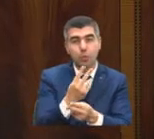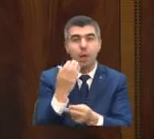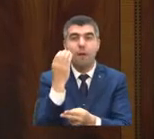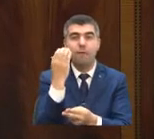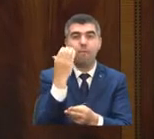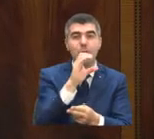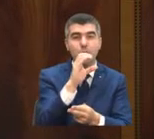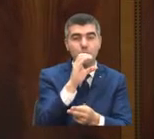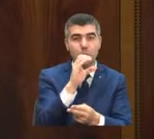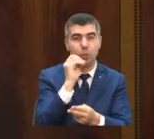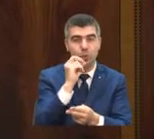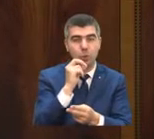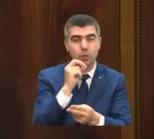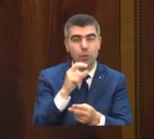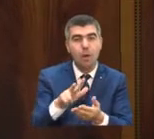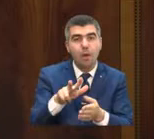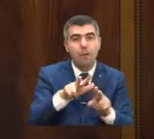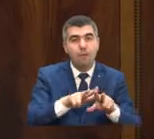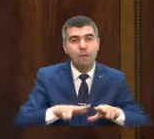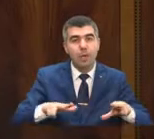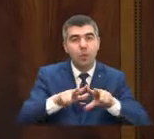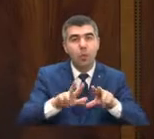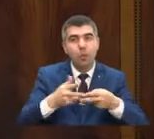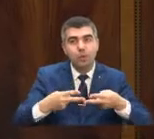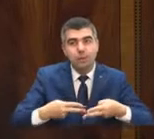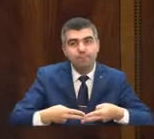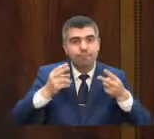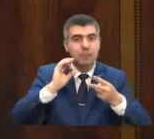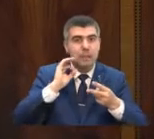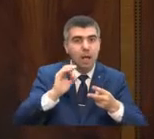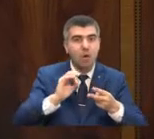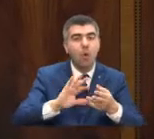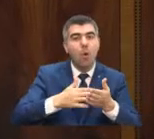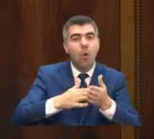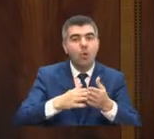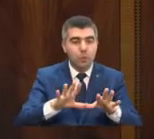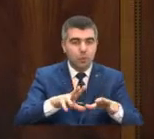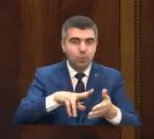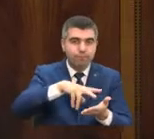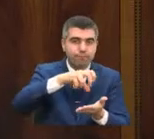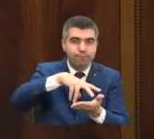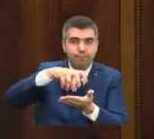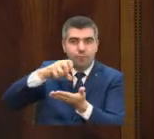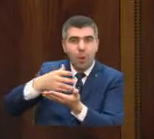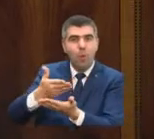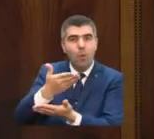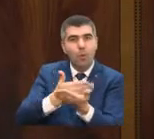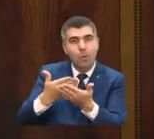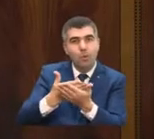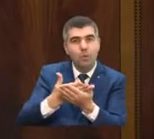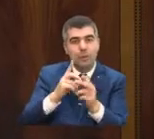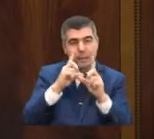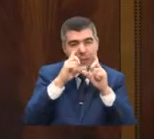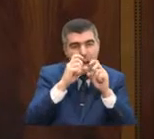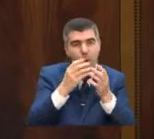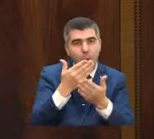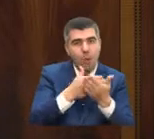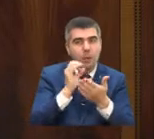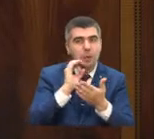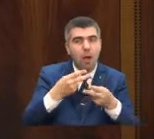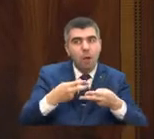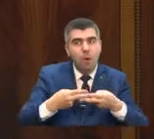قناعة فورية قوية عززت قرائن ومعطيات مادية دالة مؤداها أن هذه الجريمة